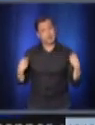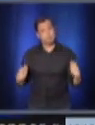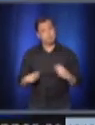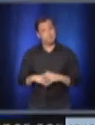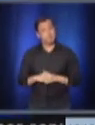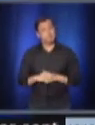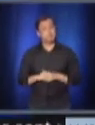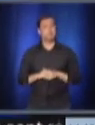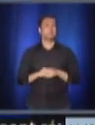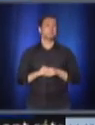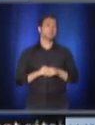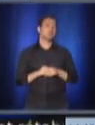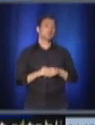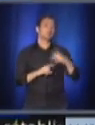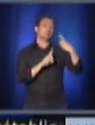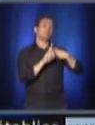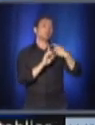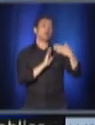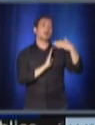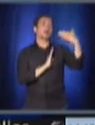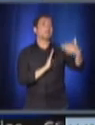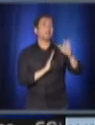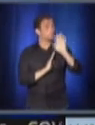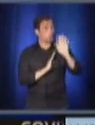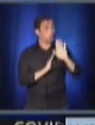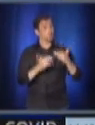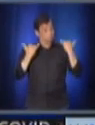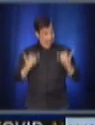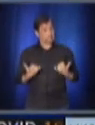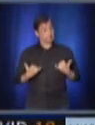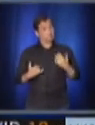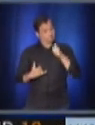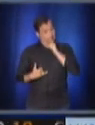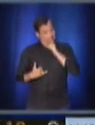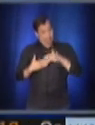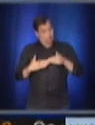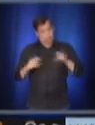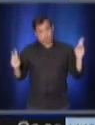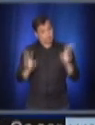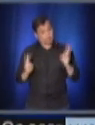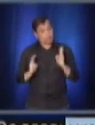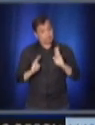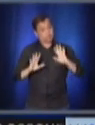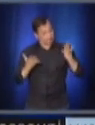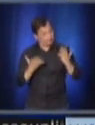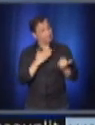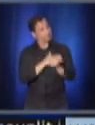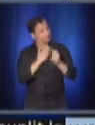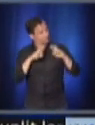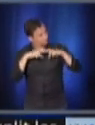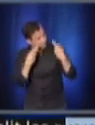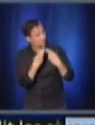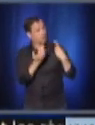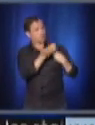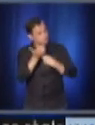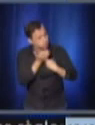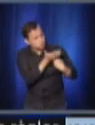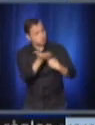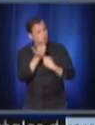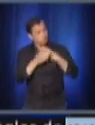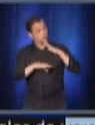fonctionnaires, pas dans 1 mois, là, dans les prochains jours, on en parlait ce week-end, on en a discuté ce matin, c'est de dire,